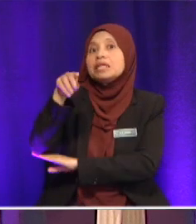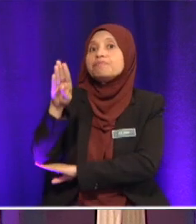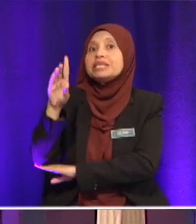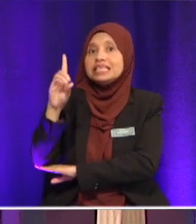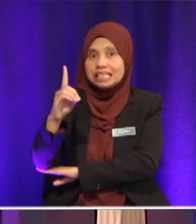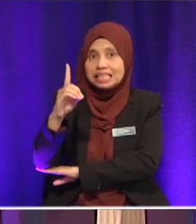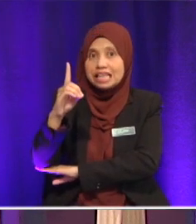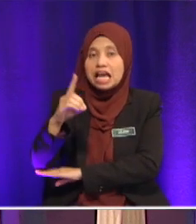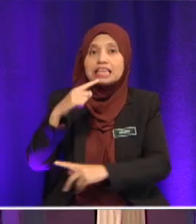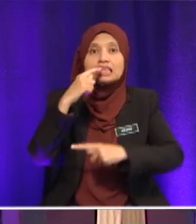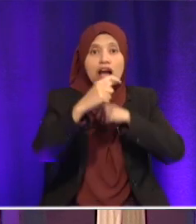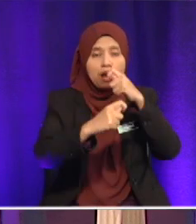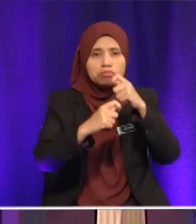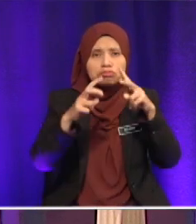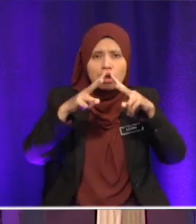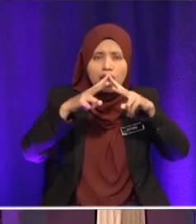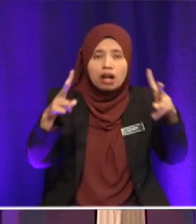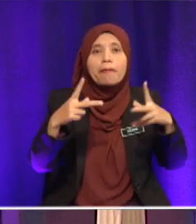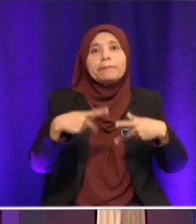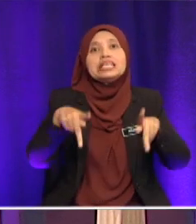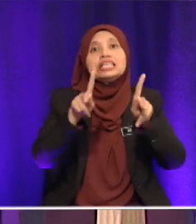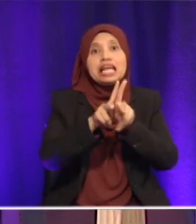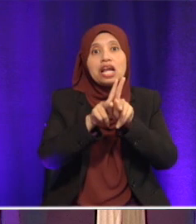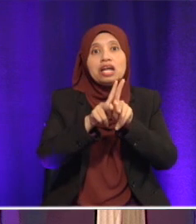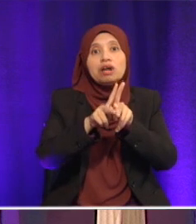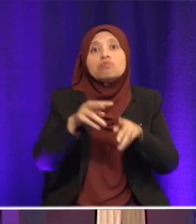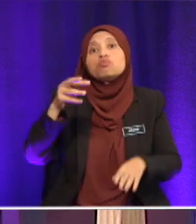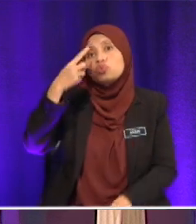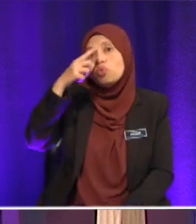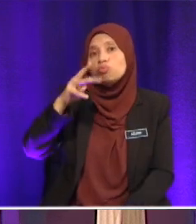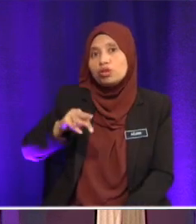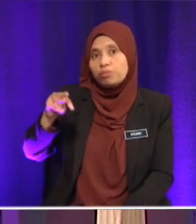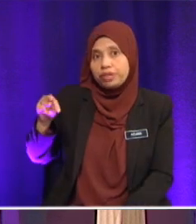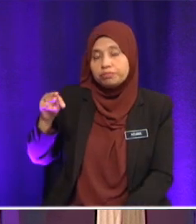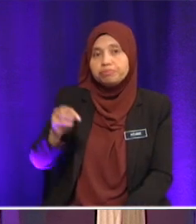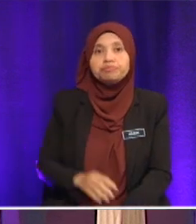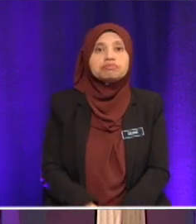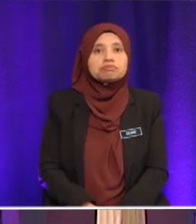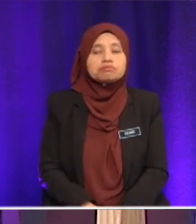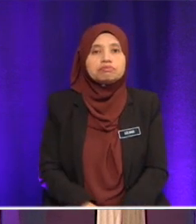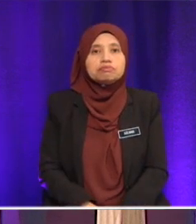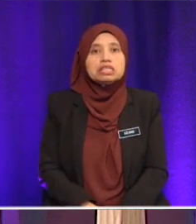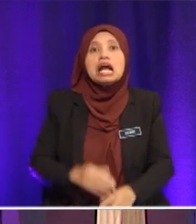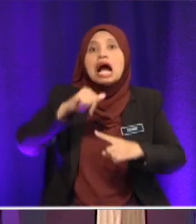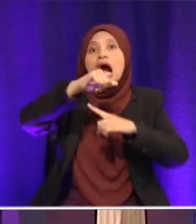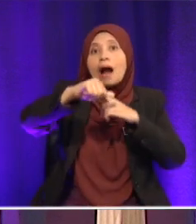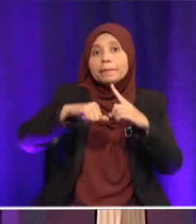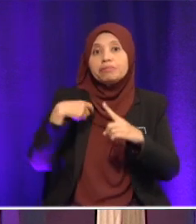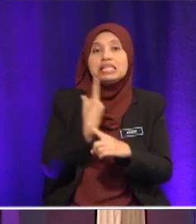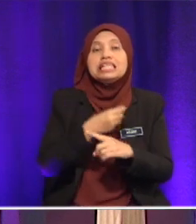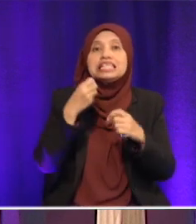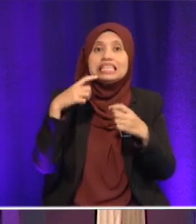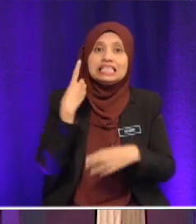adalah tahap penguasaan itu adalah sangat penting kepada murid-murid gitu Oke jadi apabila kita tidak menentukan